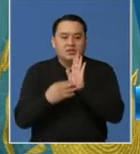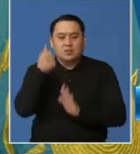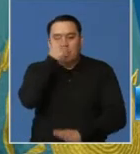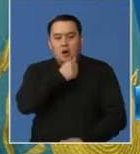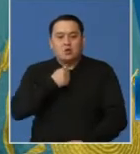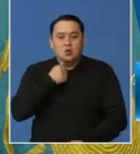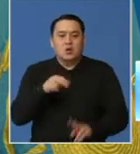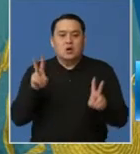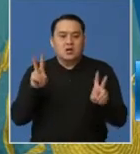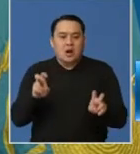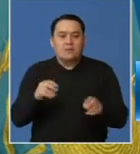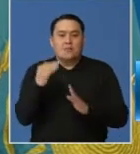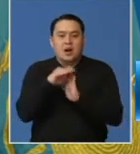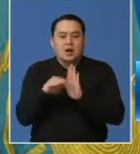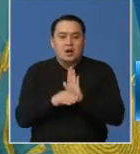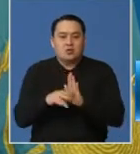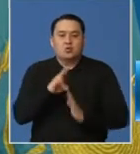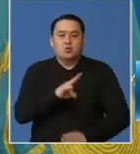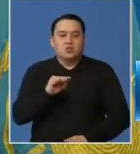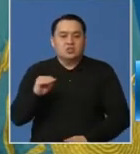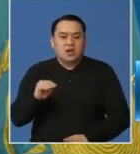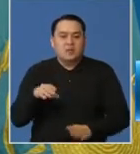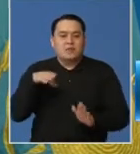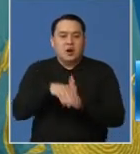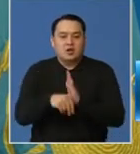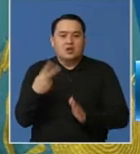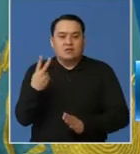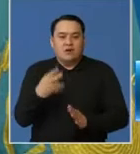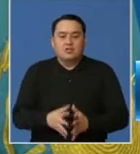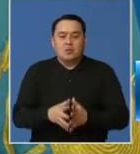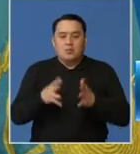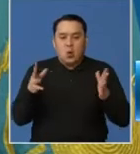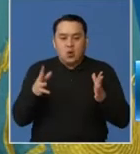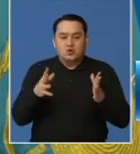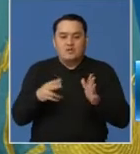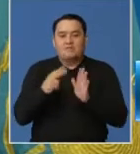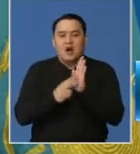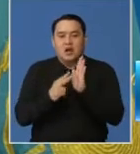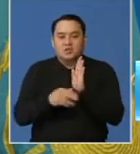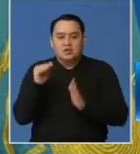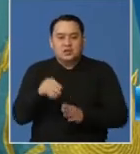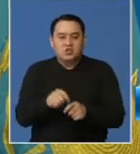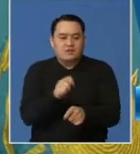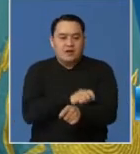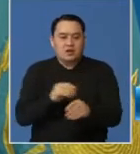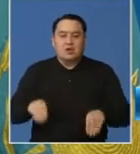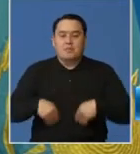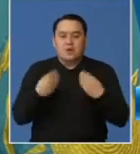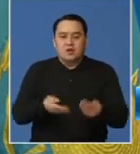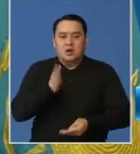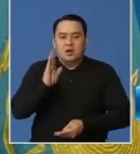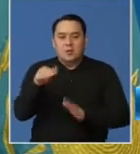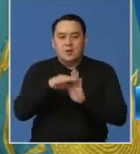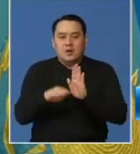году в рамках программы «Нурлы жер» мы планируем ввести 2 раза больше, порядка 80 тысяч квадратных метров жилья